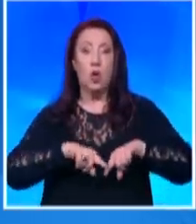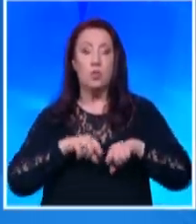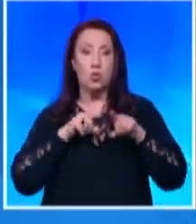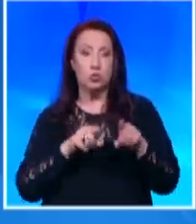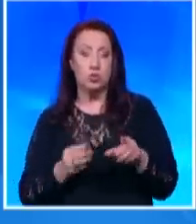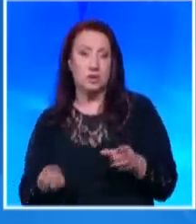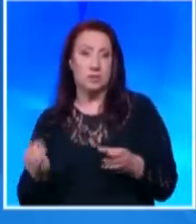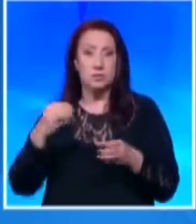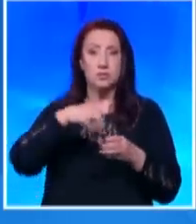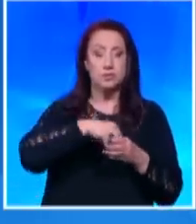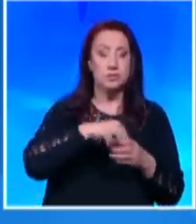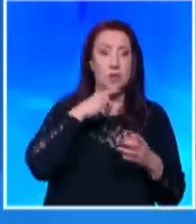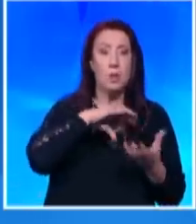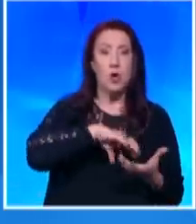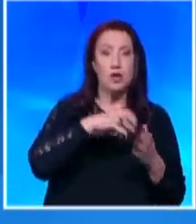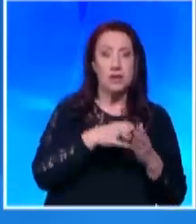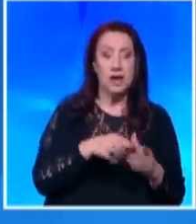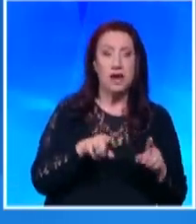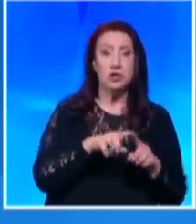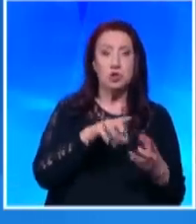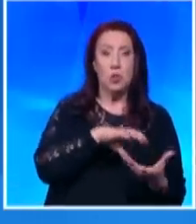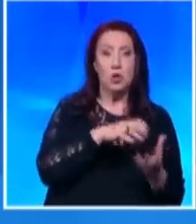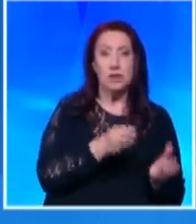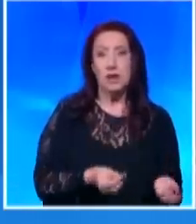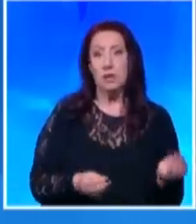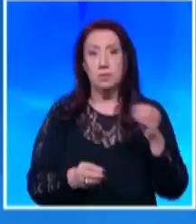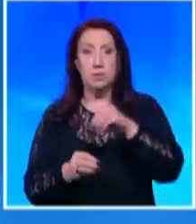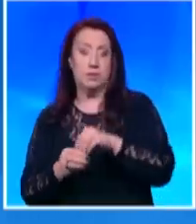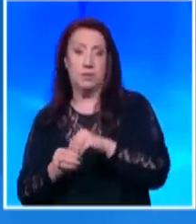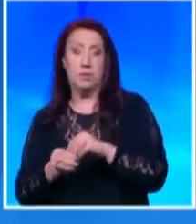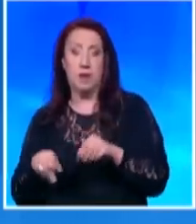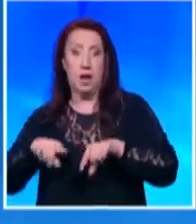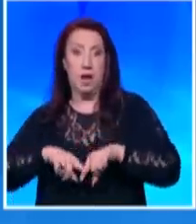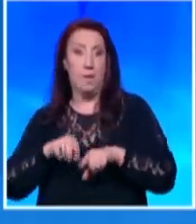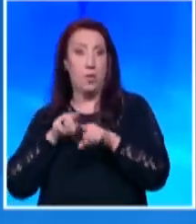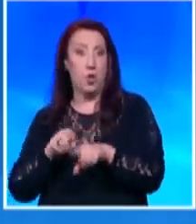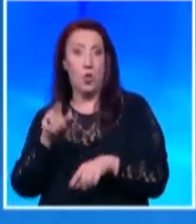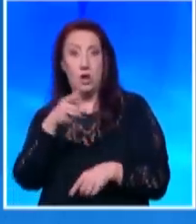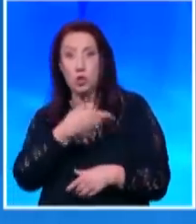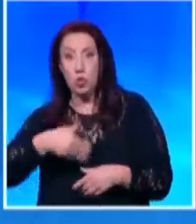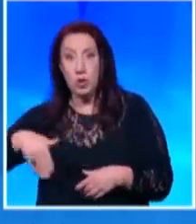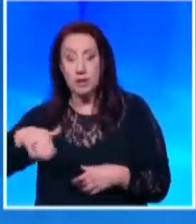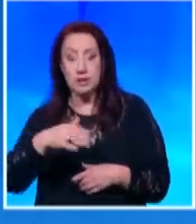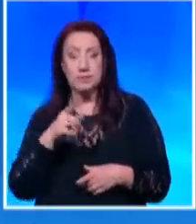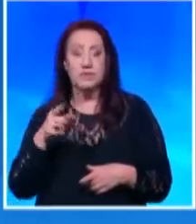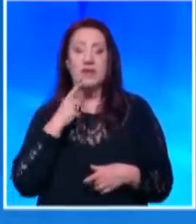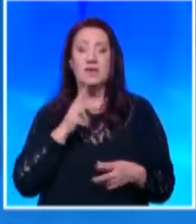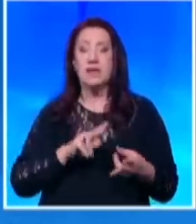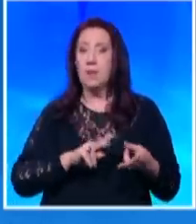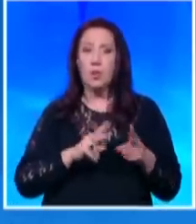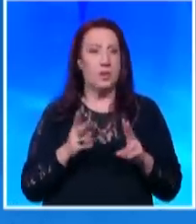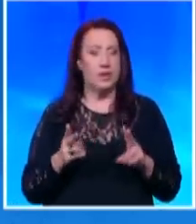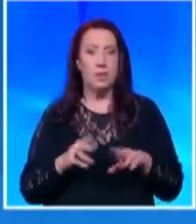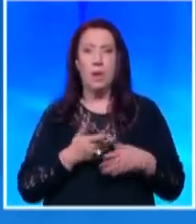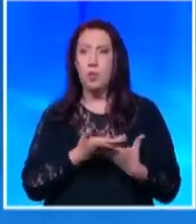и политиката навлезе в прокуратурата. Прокуратурата трябва да промени доста от публичното си говорене от своя облик. Трябва